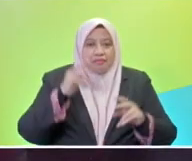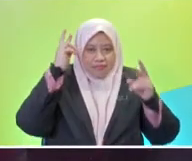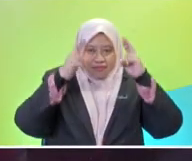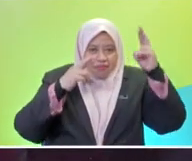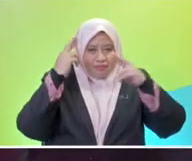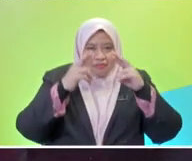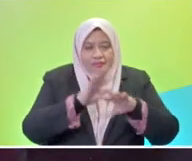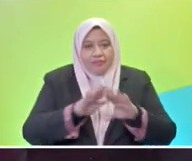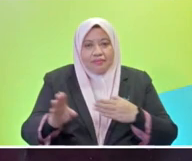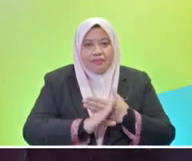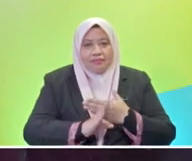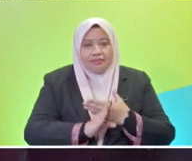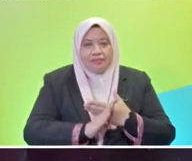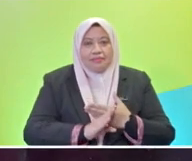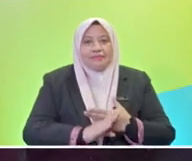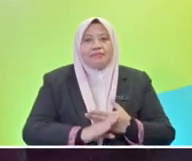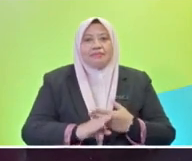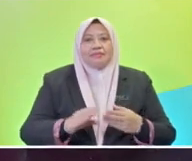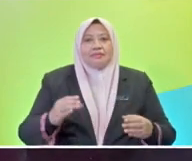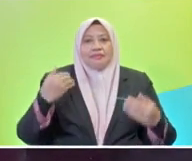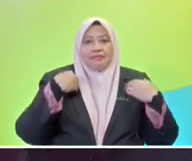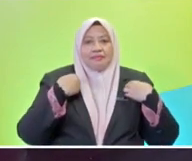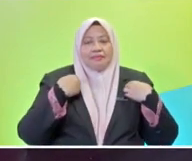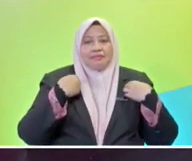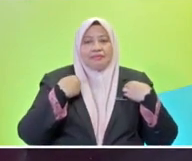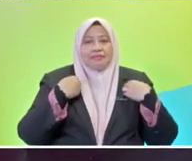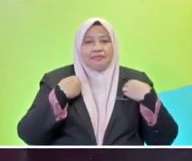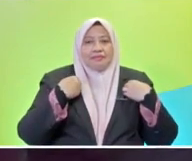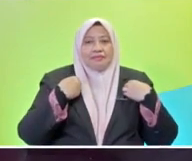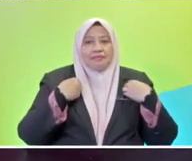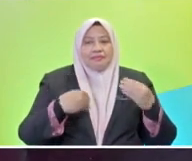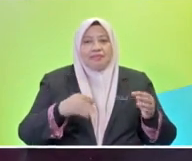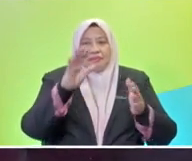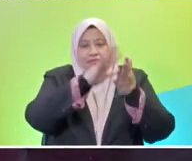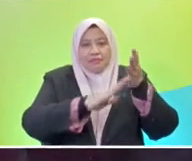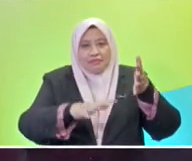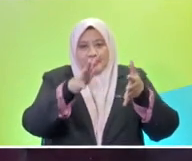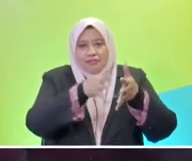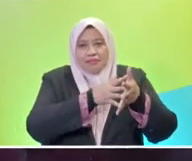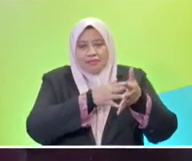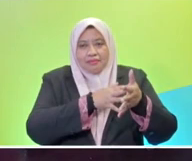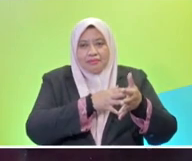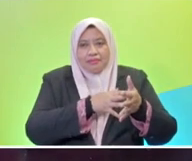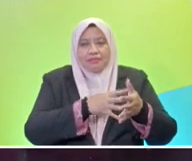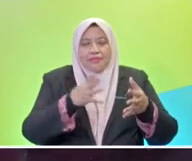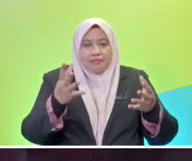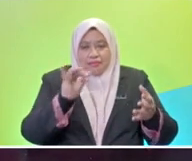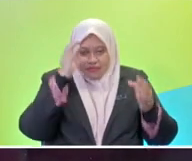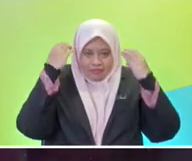Okey. Dan kita ada carta. Bukan carta, minta maaf. Jadual. Jadual. Okey, cikgu